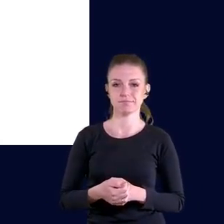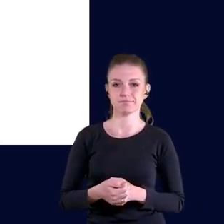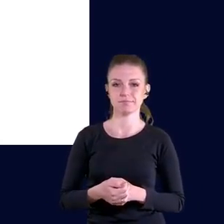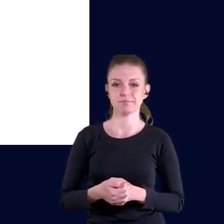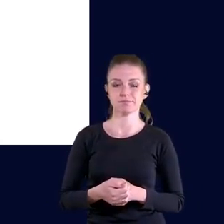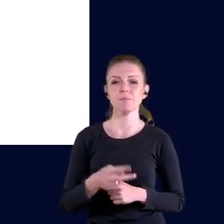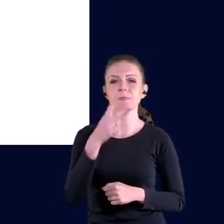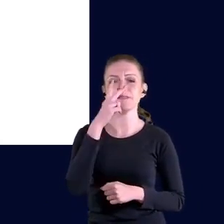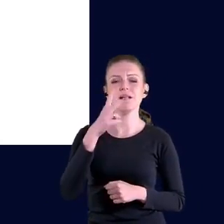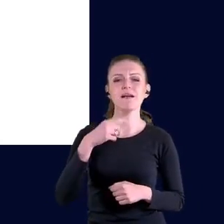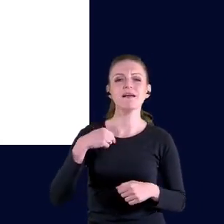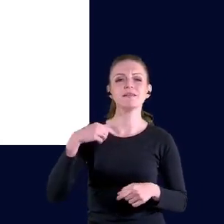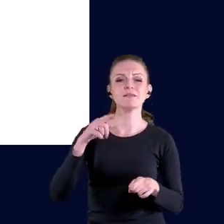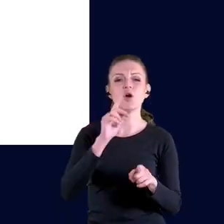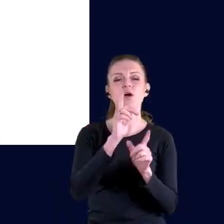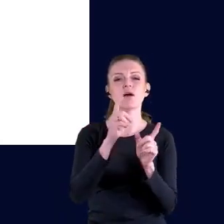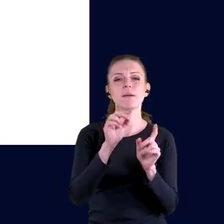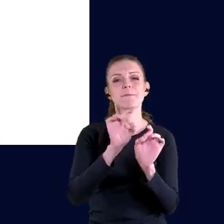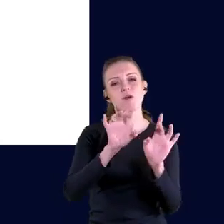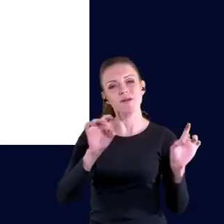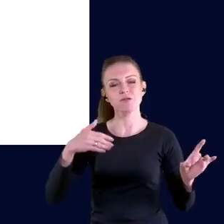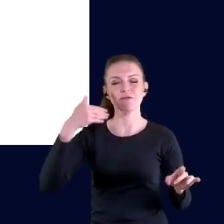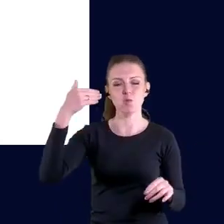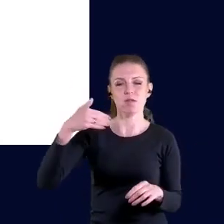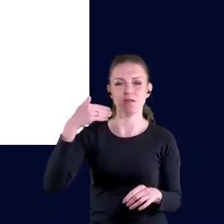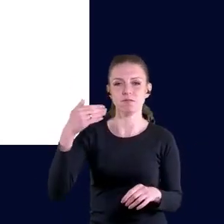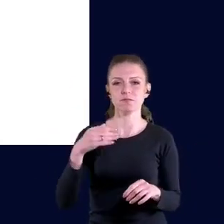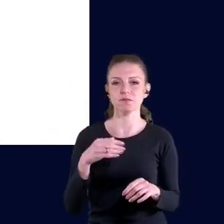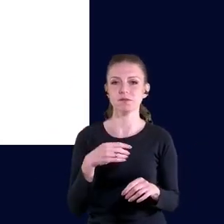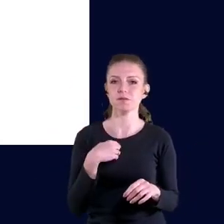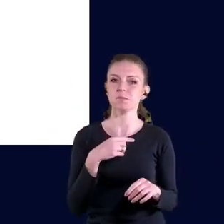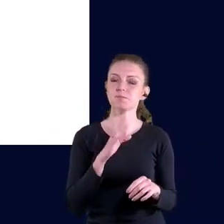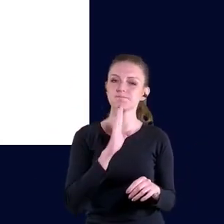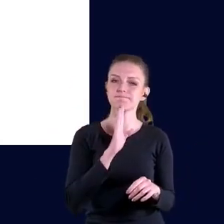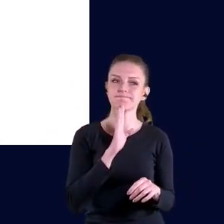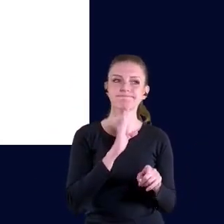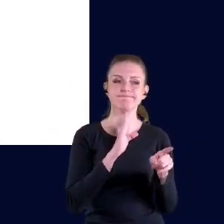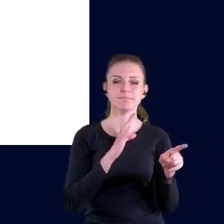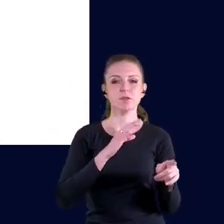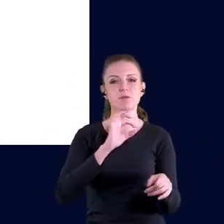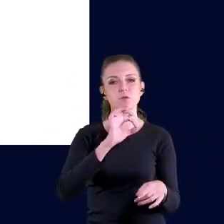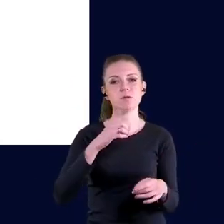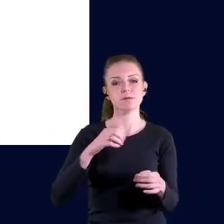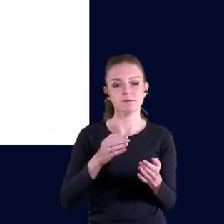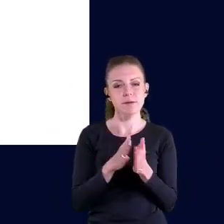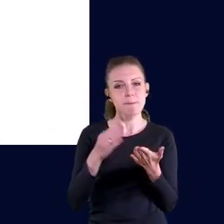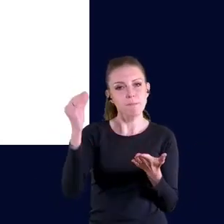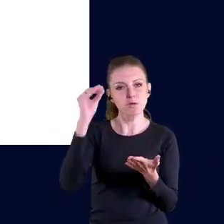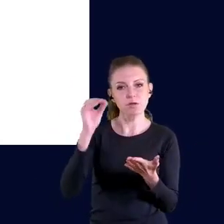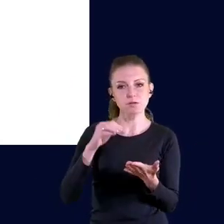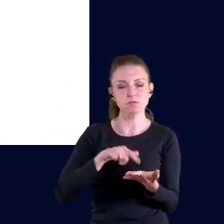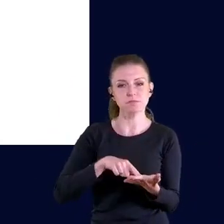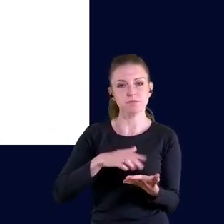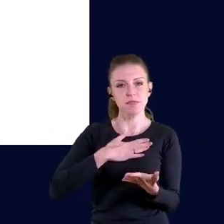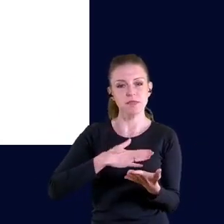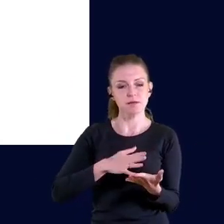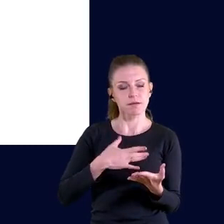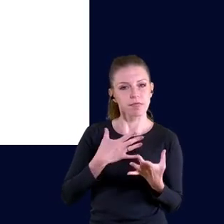przywiązanie wykładowców do amerykańskich podręczny a wykładowców amerykańskich do podręczników